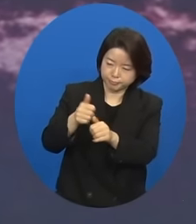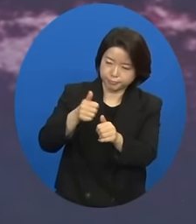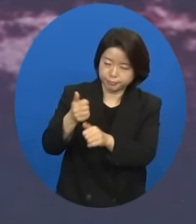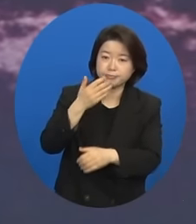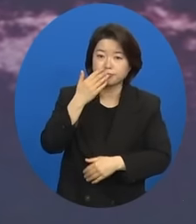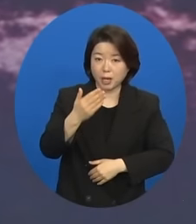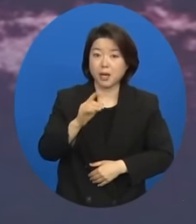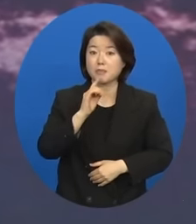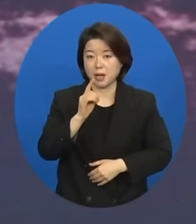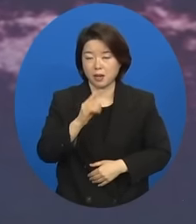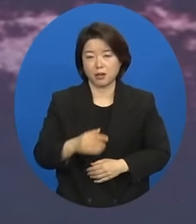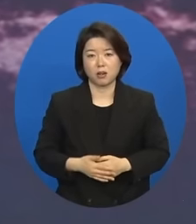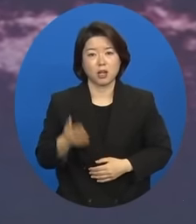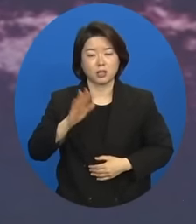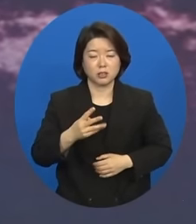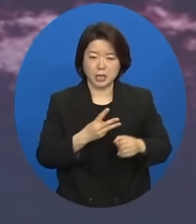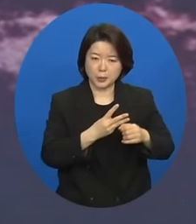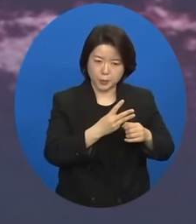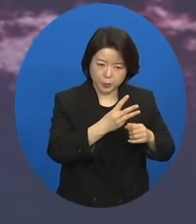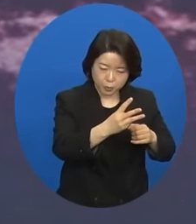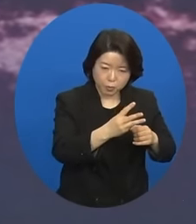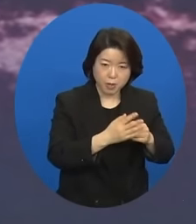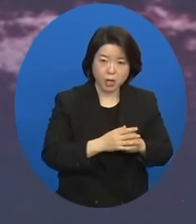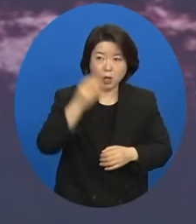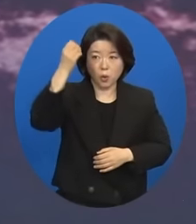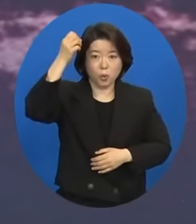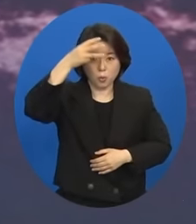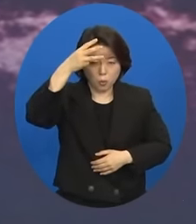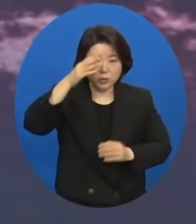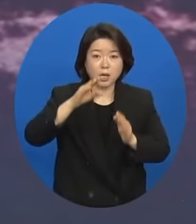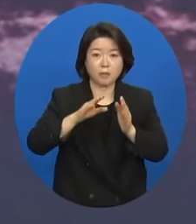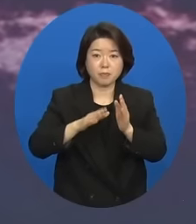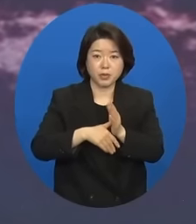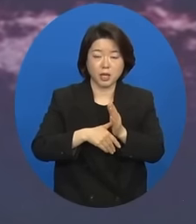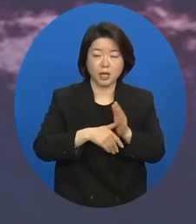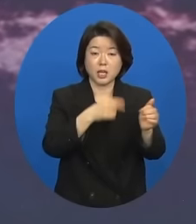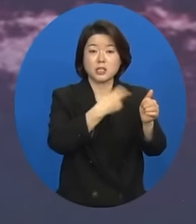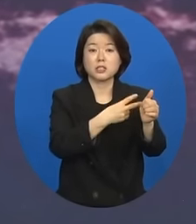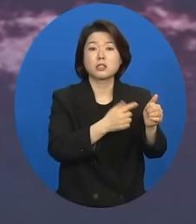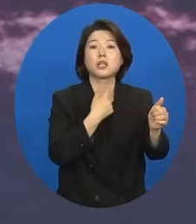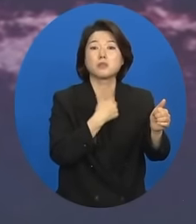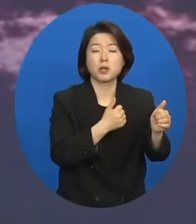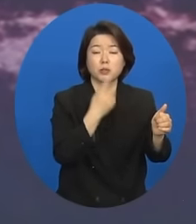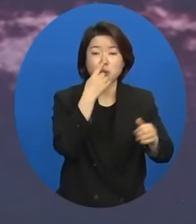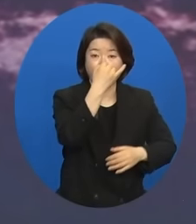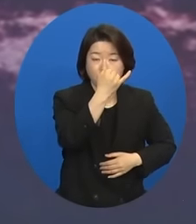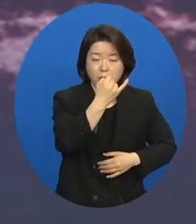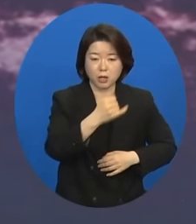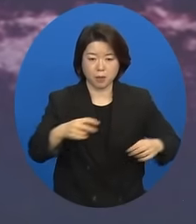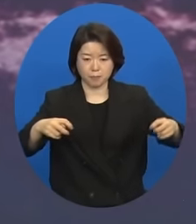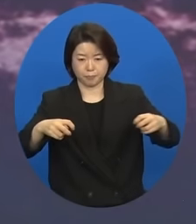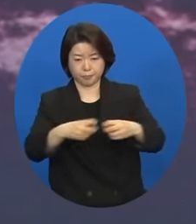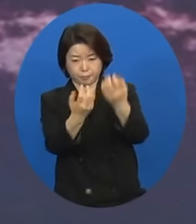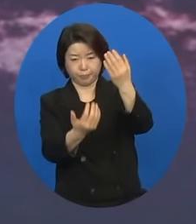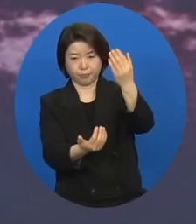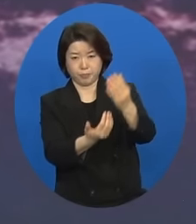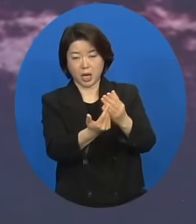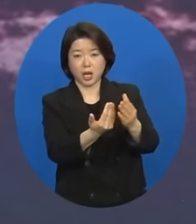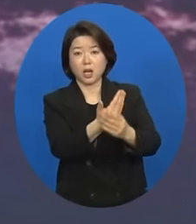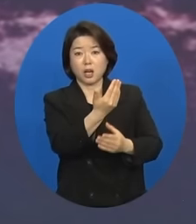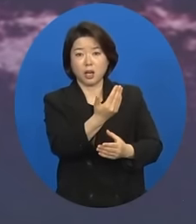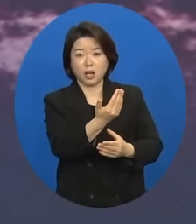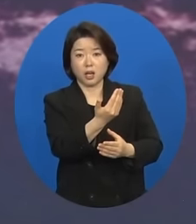하셨어요 그런데 3년 뒤에고 3 때 선생님이셨던 어머님이 교통 사를 당하 합니다 러분 말이